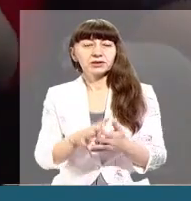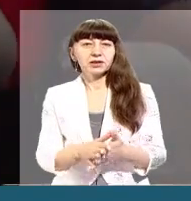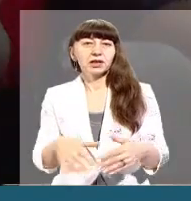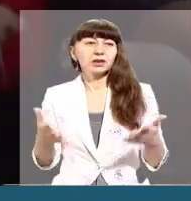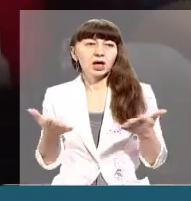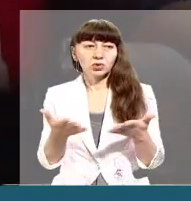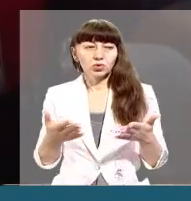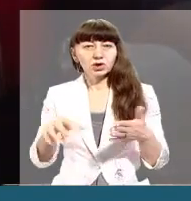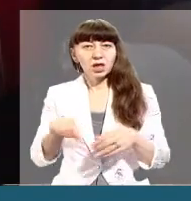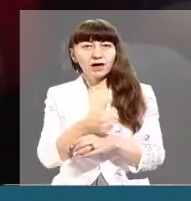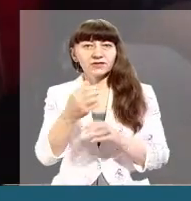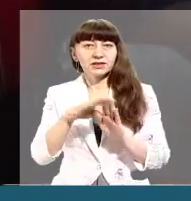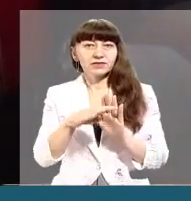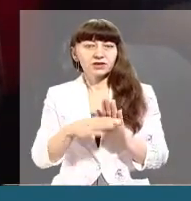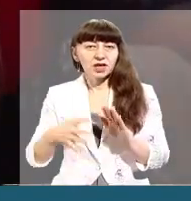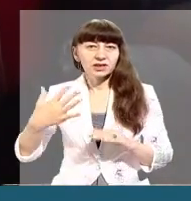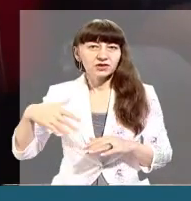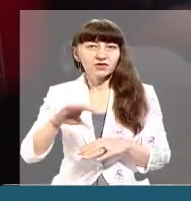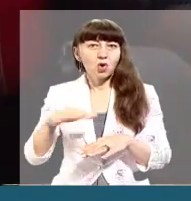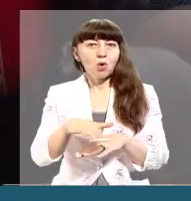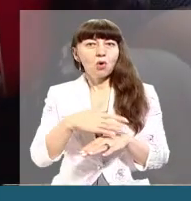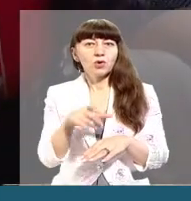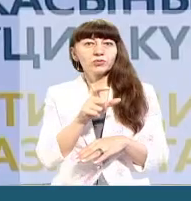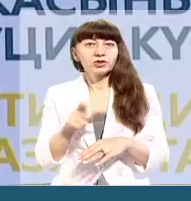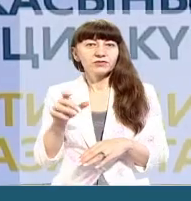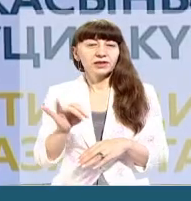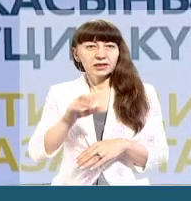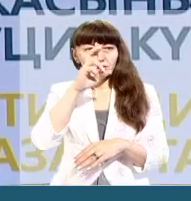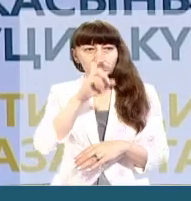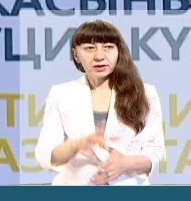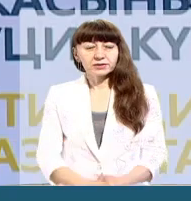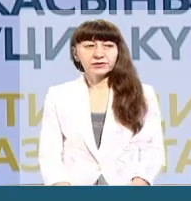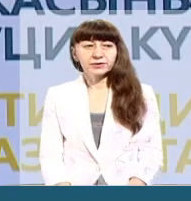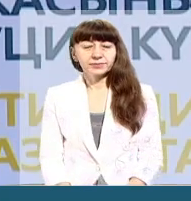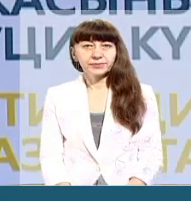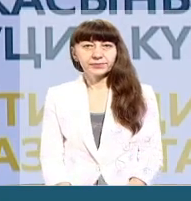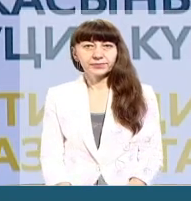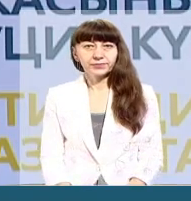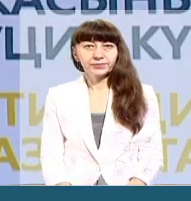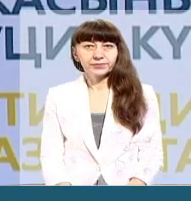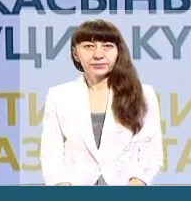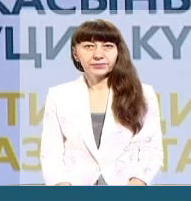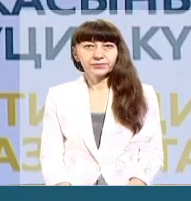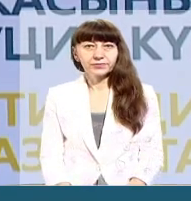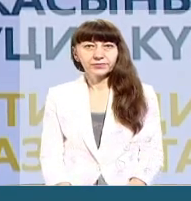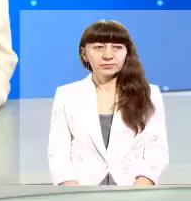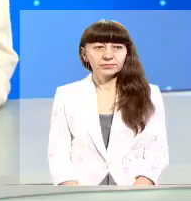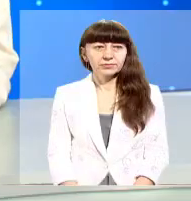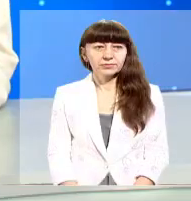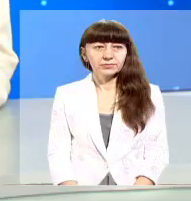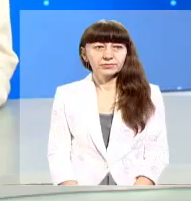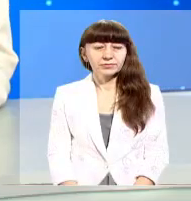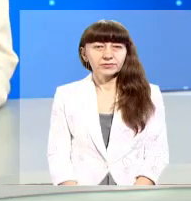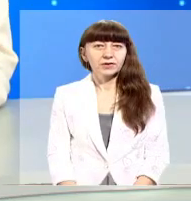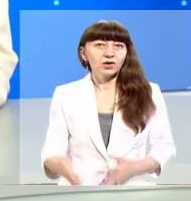реализация которых – главная задача общества и государства. Гульзада Ишуакова, Алексей Руденко, телеканал «Костанай».